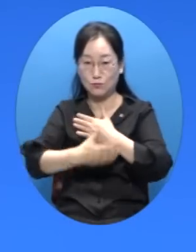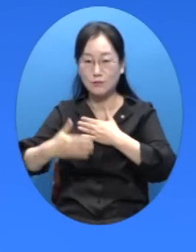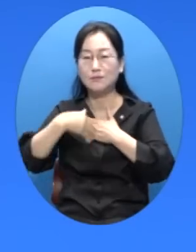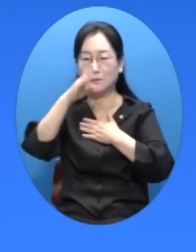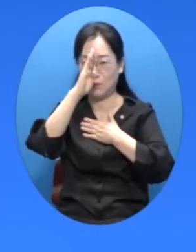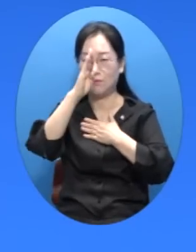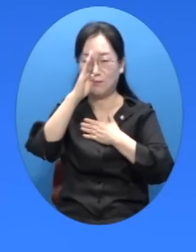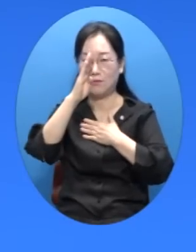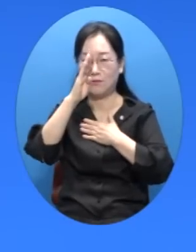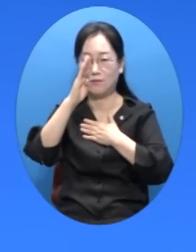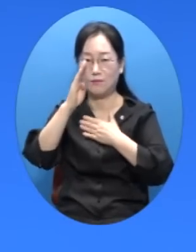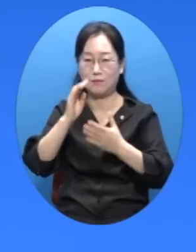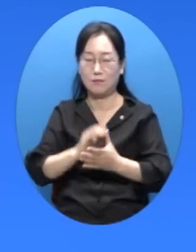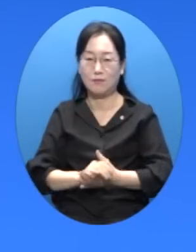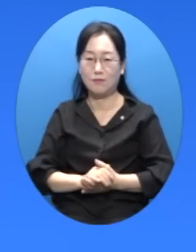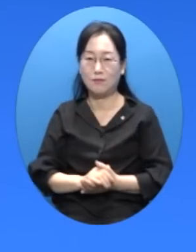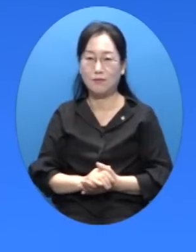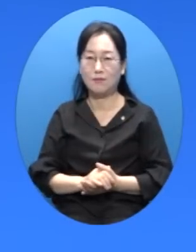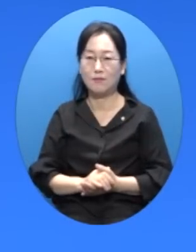있습니다.